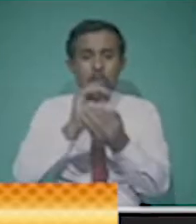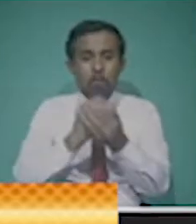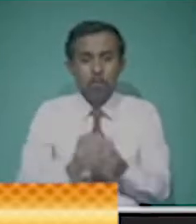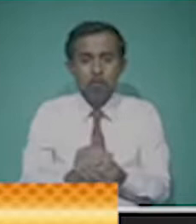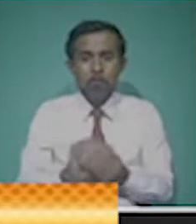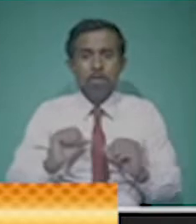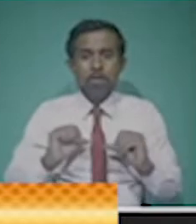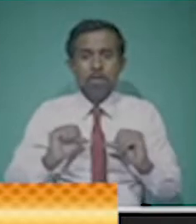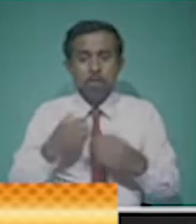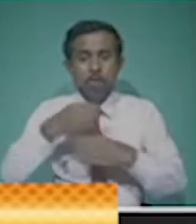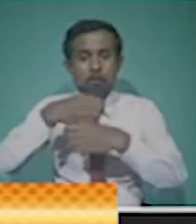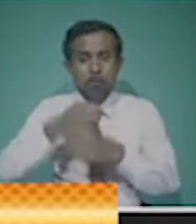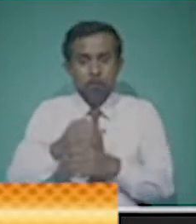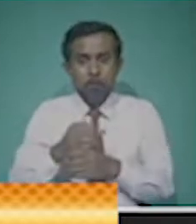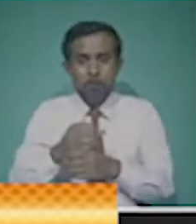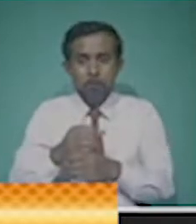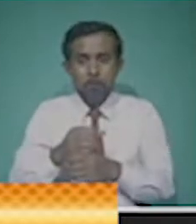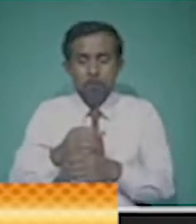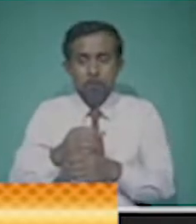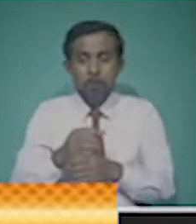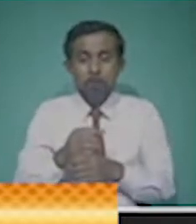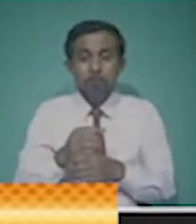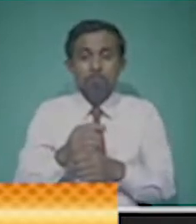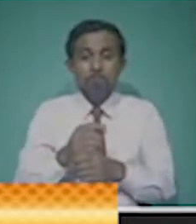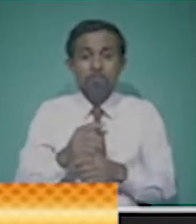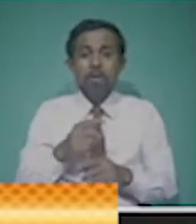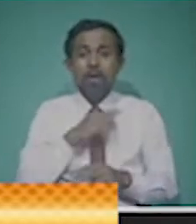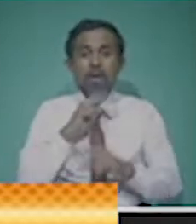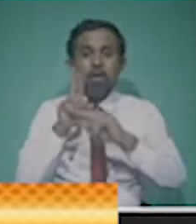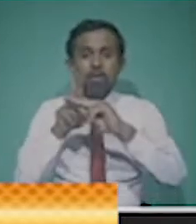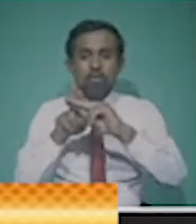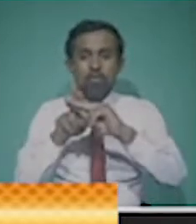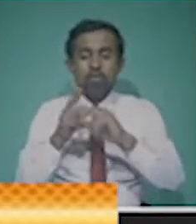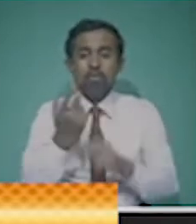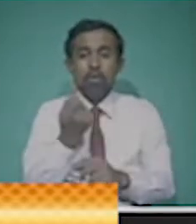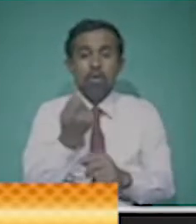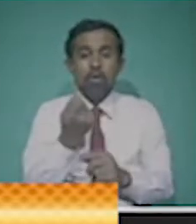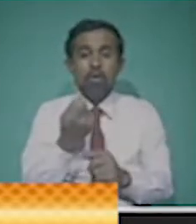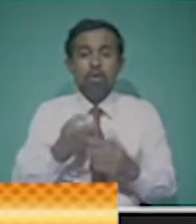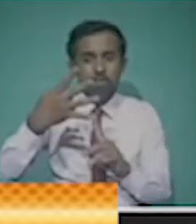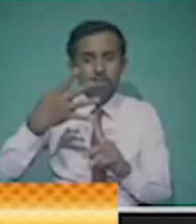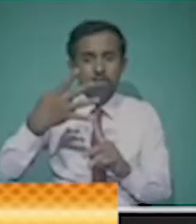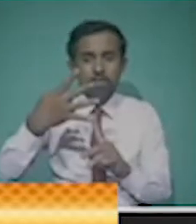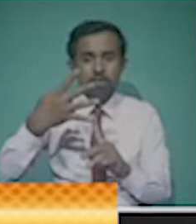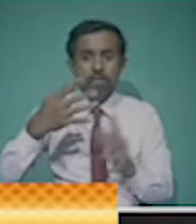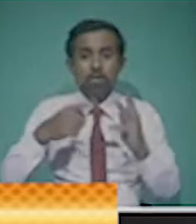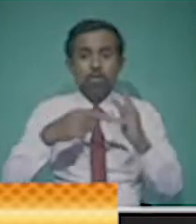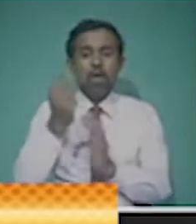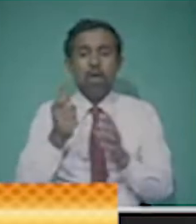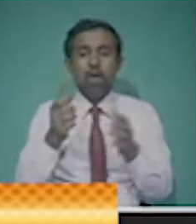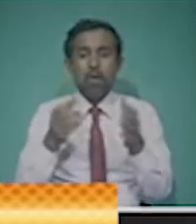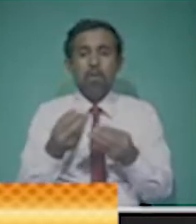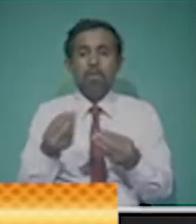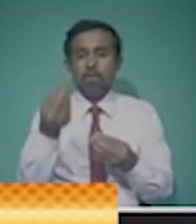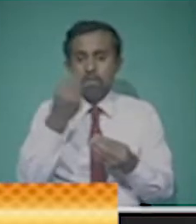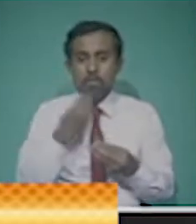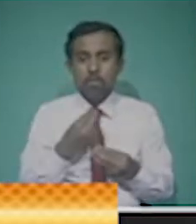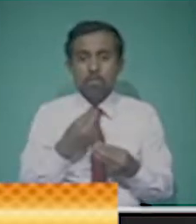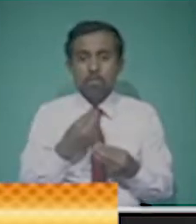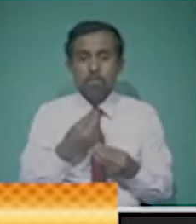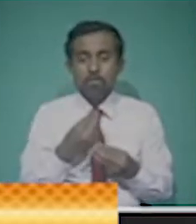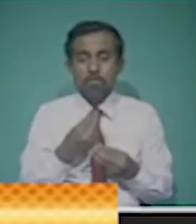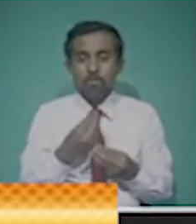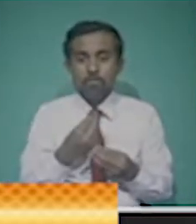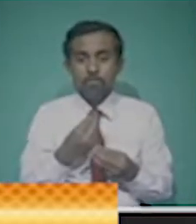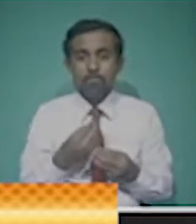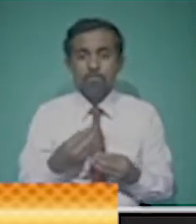அண்ட் இன்டர்நேஷனல் ரெட் கிராஸ். 4. ரிப்போர்ட் ஆஃப் தி யுஎன் ஸ்பெஷல் ரெப்போர்ட்டர் ஆஃப் மாடர்ன் ஃபார்ம்ஸ் ஆஃப் ஸ்லேவரி மிஸ்டர் டொமாயோ ஒபகட்டா சப்மிட்டட் டு தி